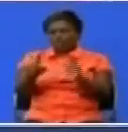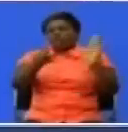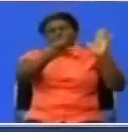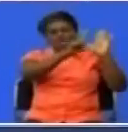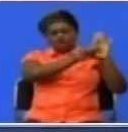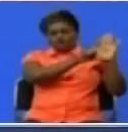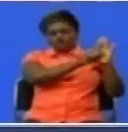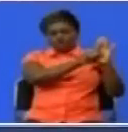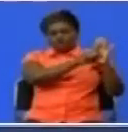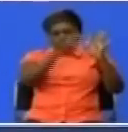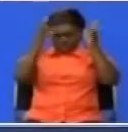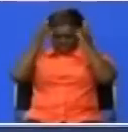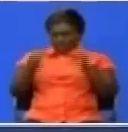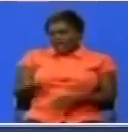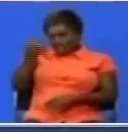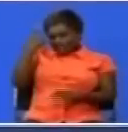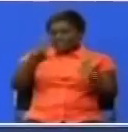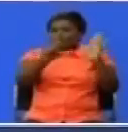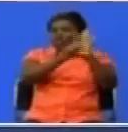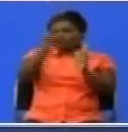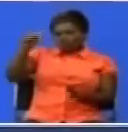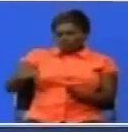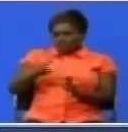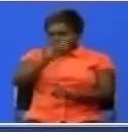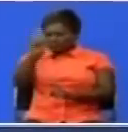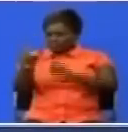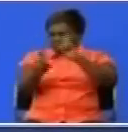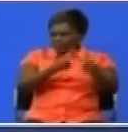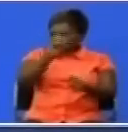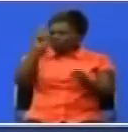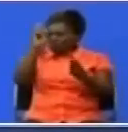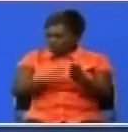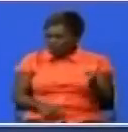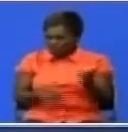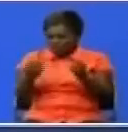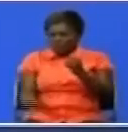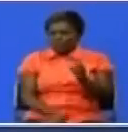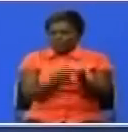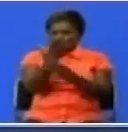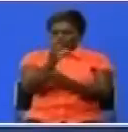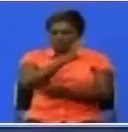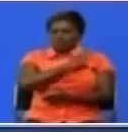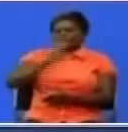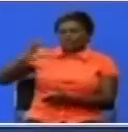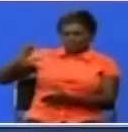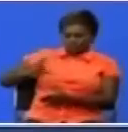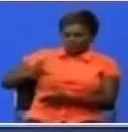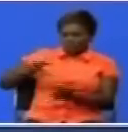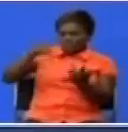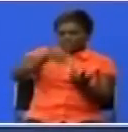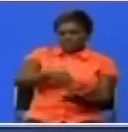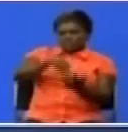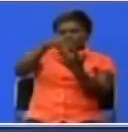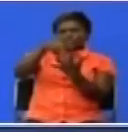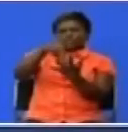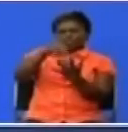sheria. Kwenye sehemu yetu yaelewa sheria hii leo tunajadili haswa kuundwa kwa jopo hili maalum